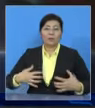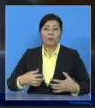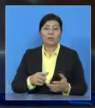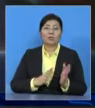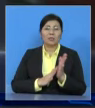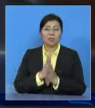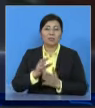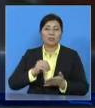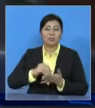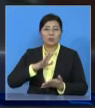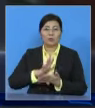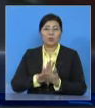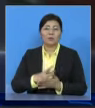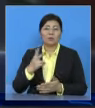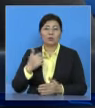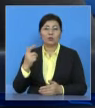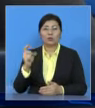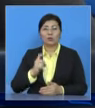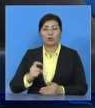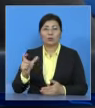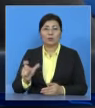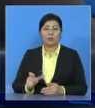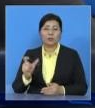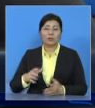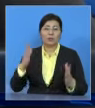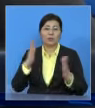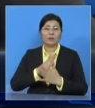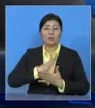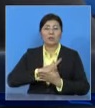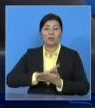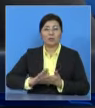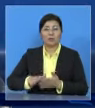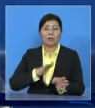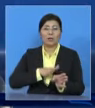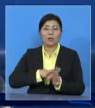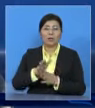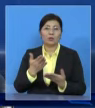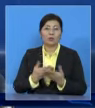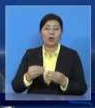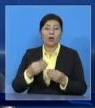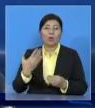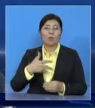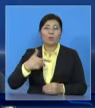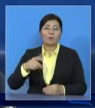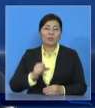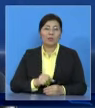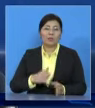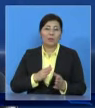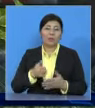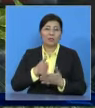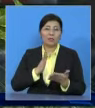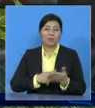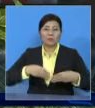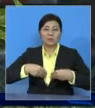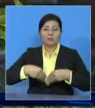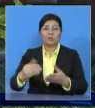шаруашылығымен айналысады. 300-ден астам шаруашылық тұрғындары табиғи таза өніммен қамтып отыр. Биыл 15 мың гектар аумаққа егін себіліп,